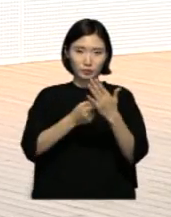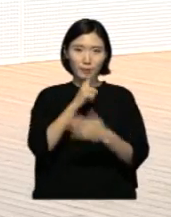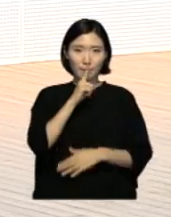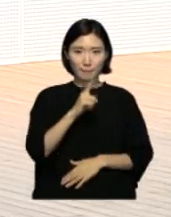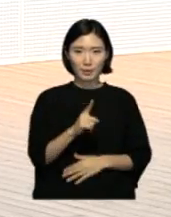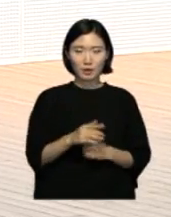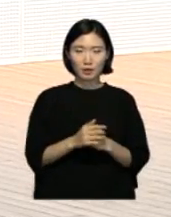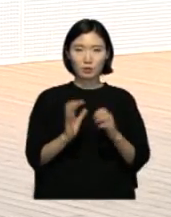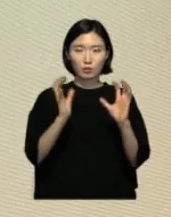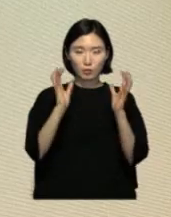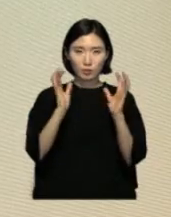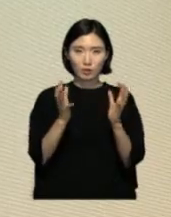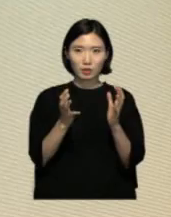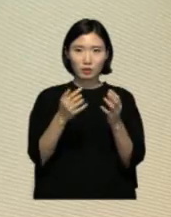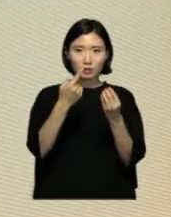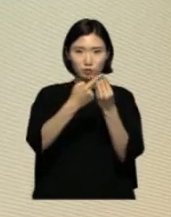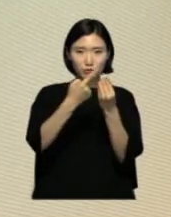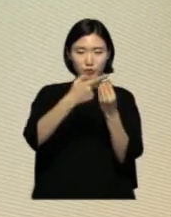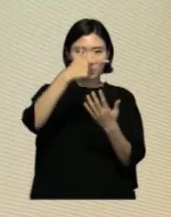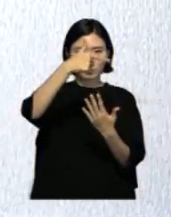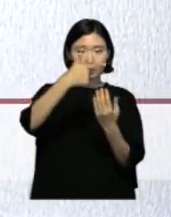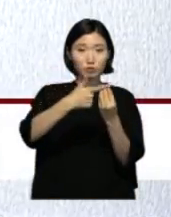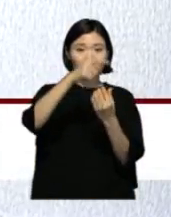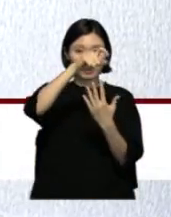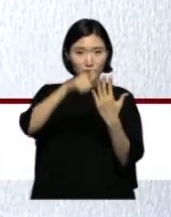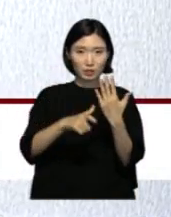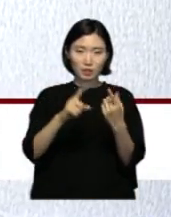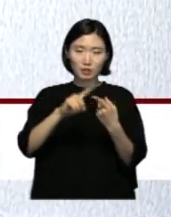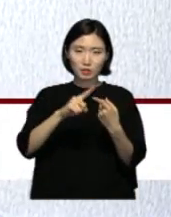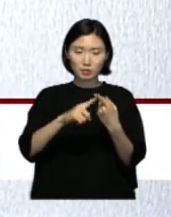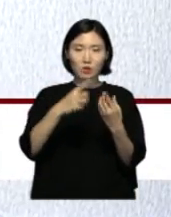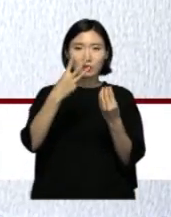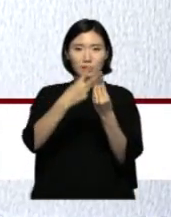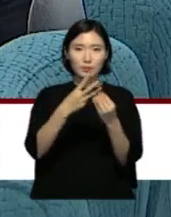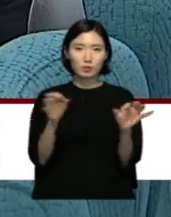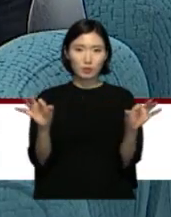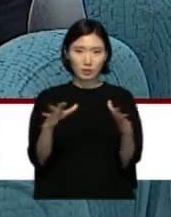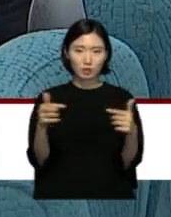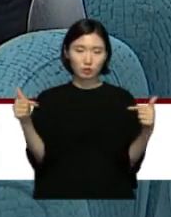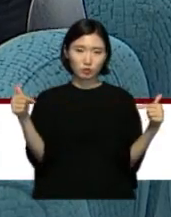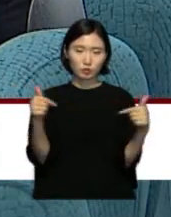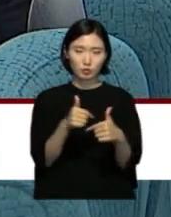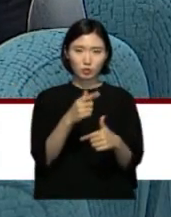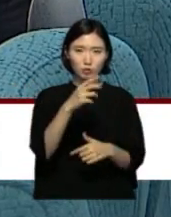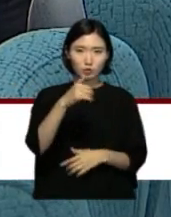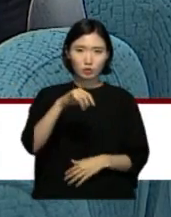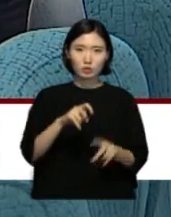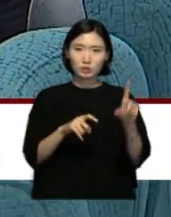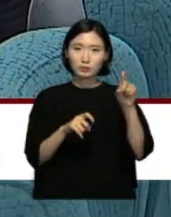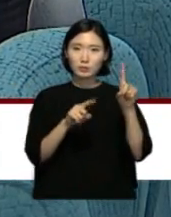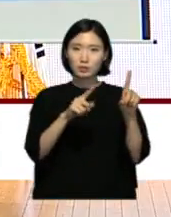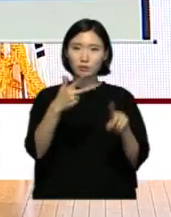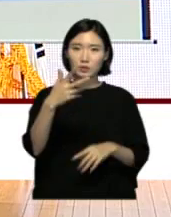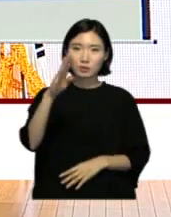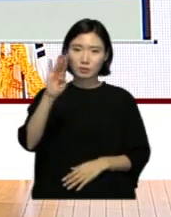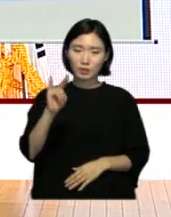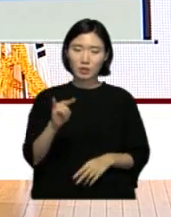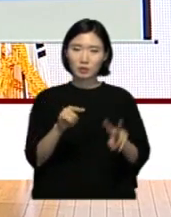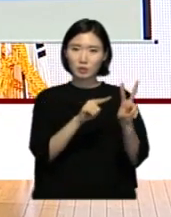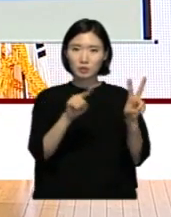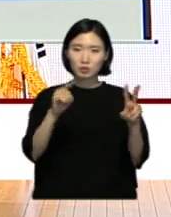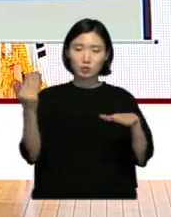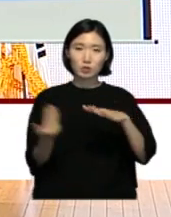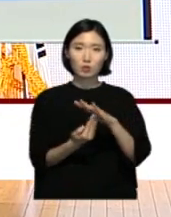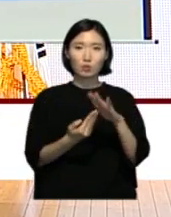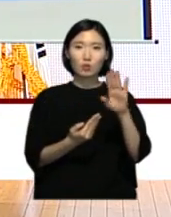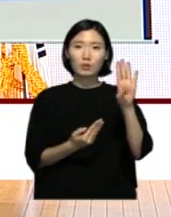이날 토론회에서는 현 6단계의 누진제를 3단계로 단순화하고 누진율 역시 11.7배에서 2에서 최대